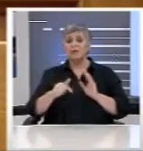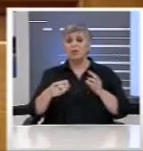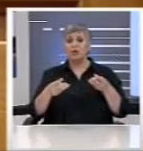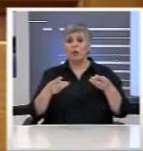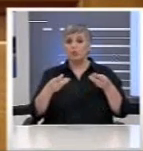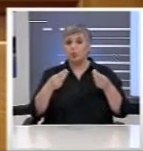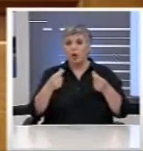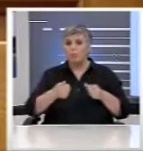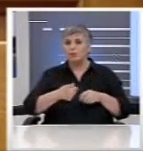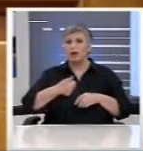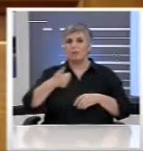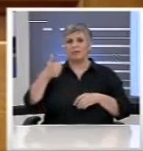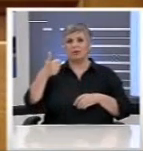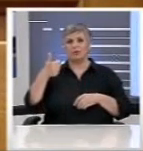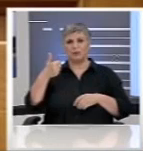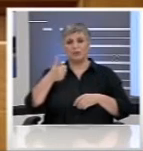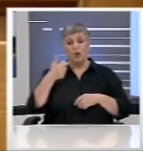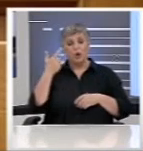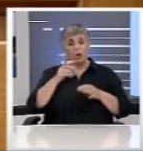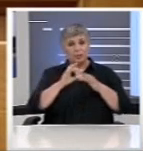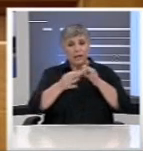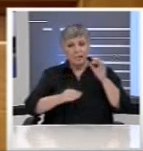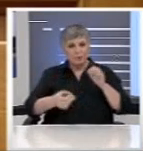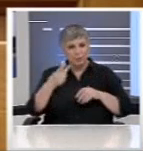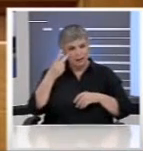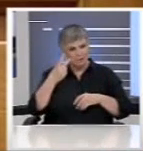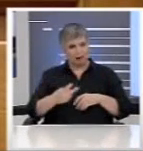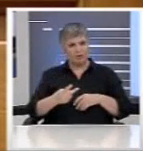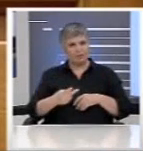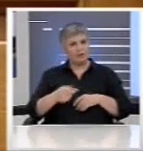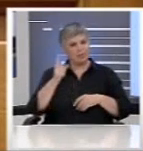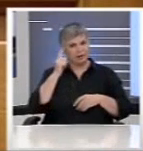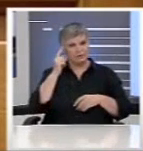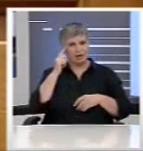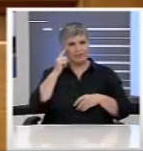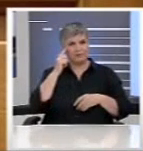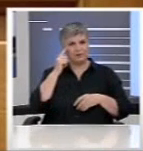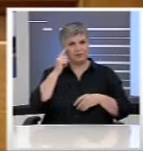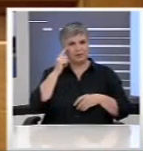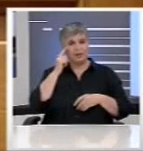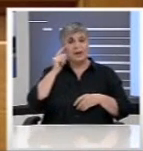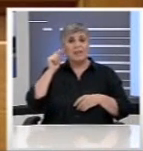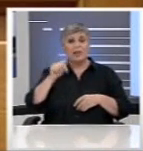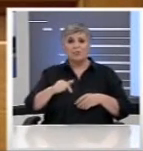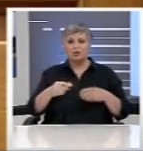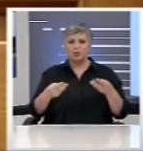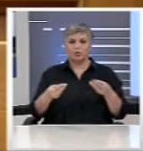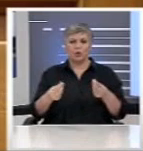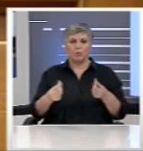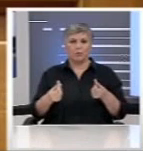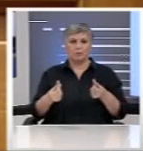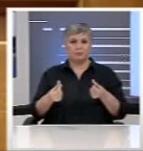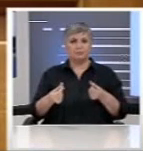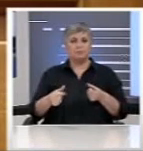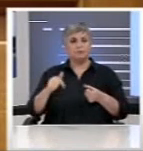θετικά τοποθετημένος. Αυτό λοιπόν σε συνδυασμό με το μηχανισμό της ρήτρας ανάπτυξης μας δίνει μια